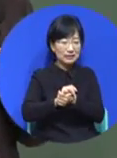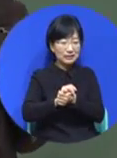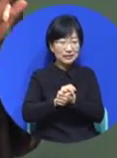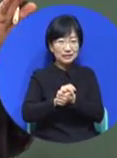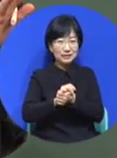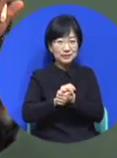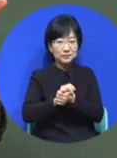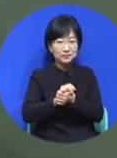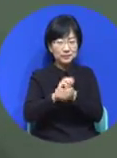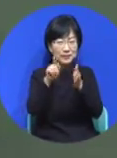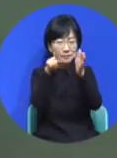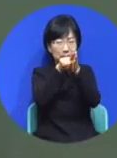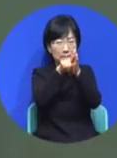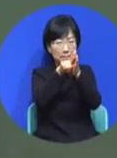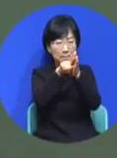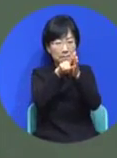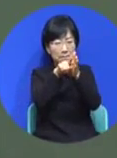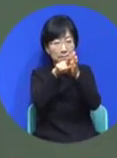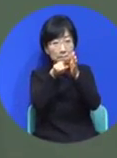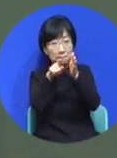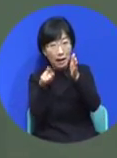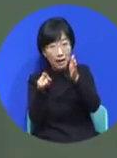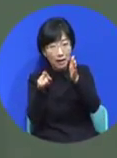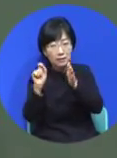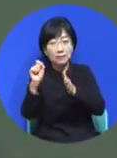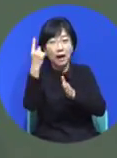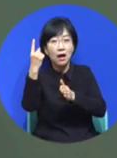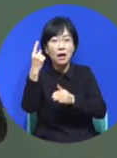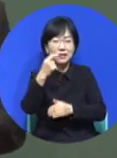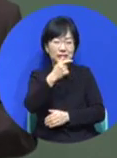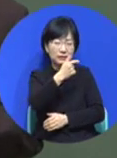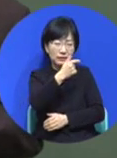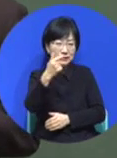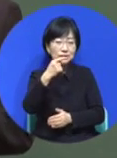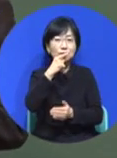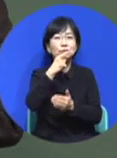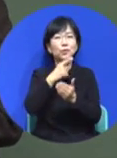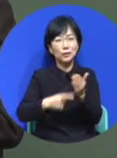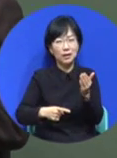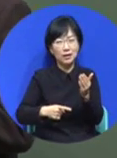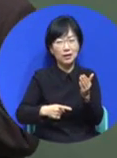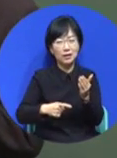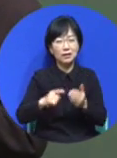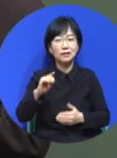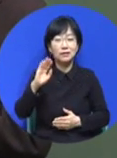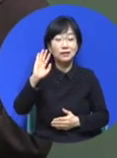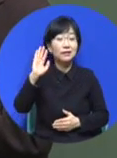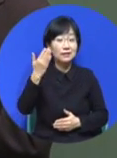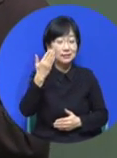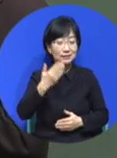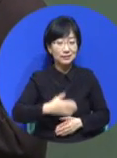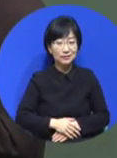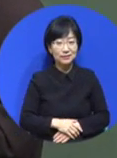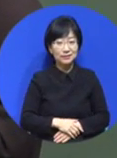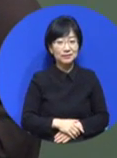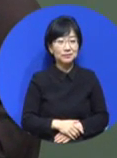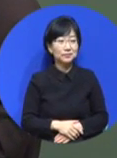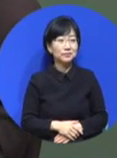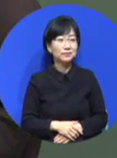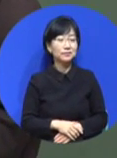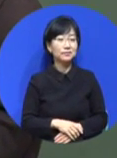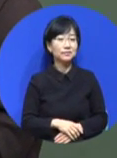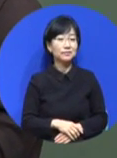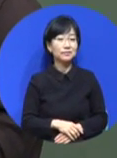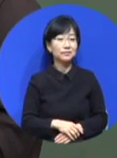건데 불신앙에 빠지면 굉장한 손해를 보게 되죠. We do make mistakes, but if you fall into unbelief, it brings a great loss to